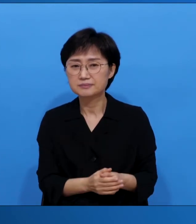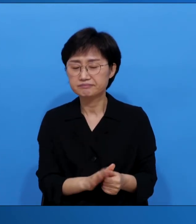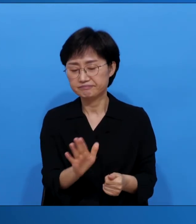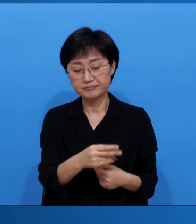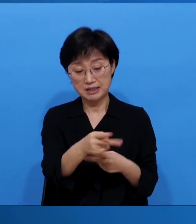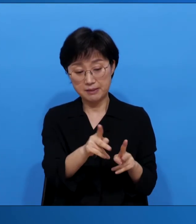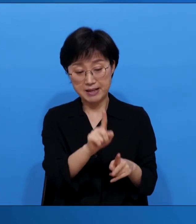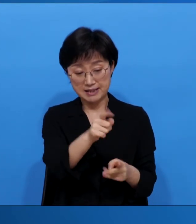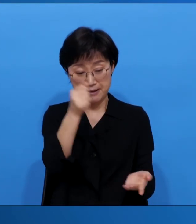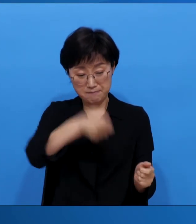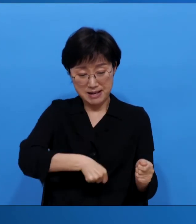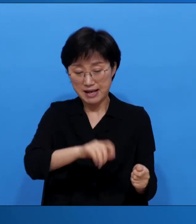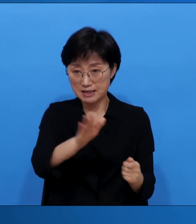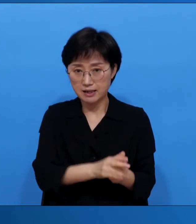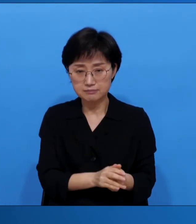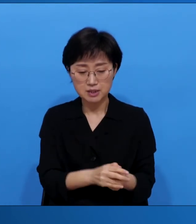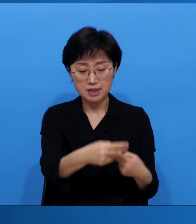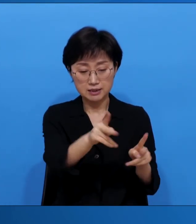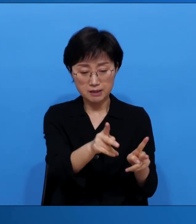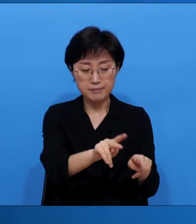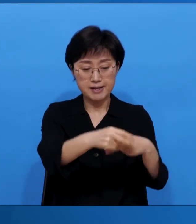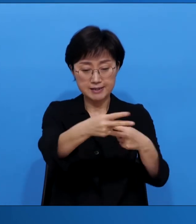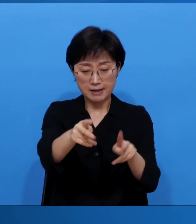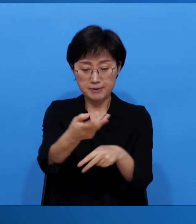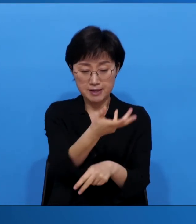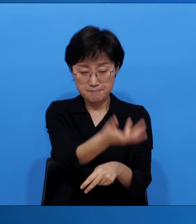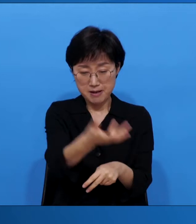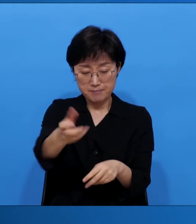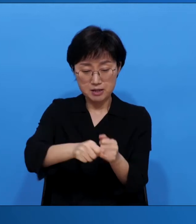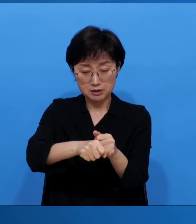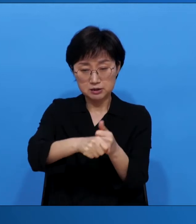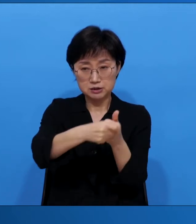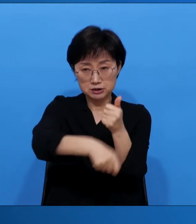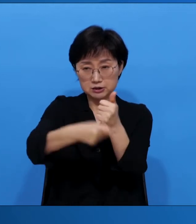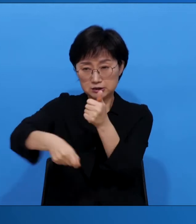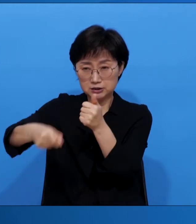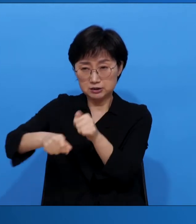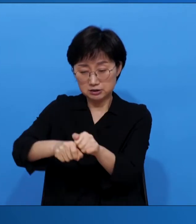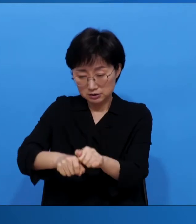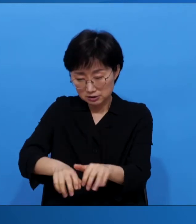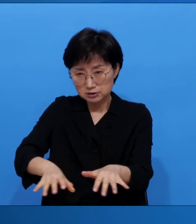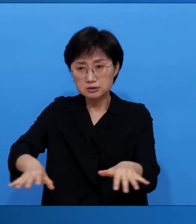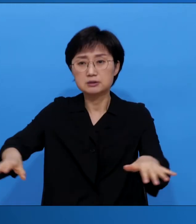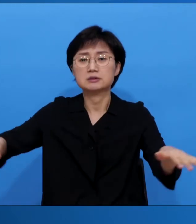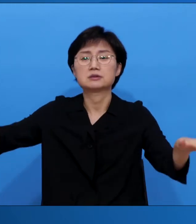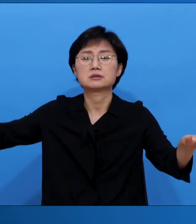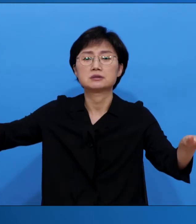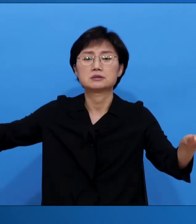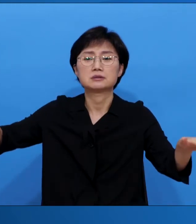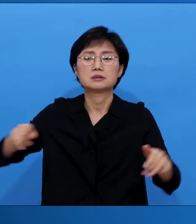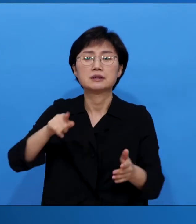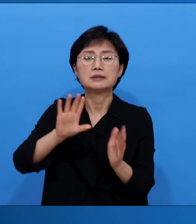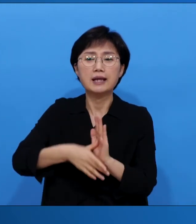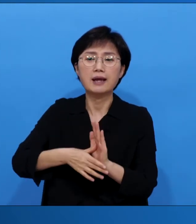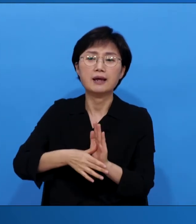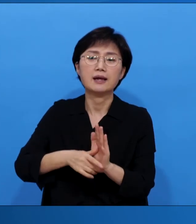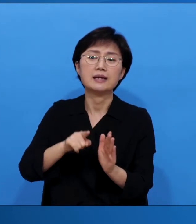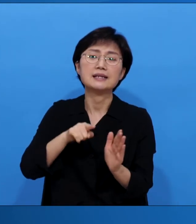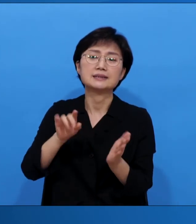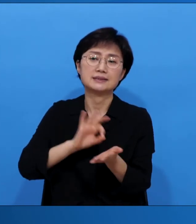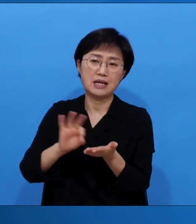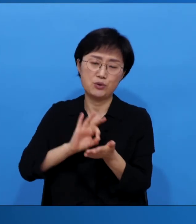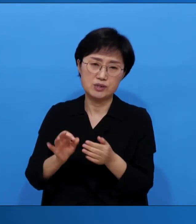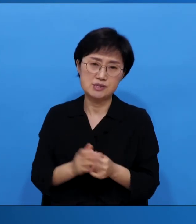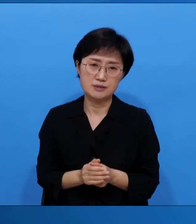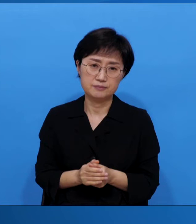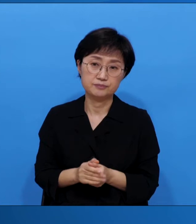움직이면서 계속 전도 문을 열 수 있는 다락방을 띄었다. 그때 제일 많이 쓰인 교재예요. 평신도가